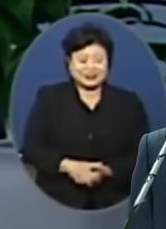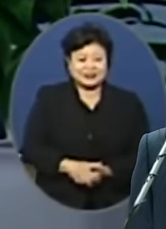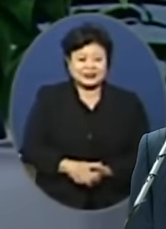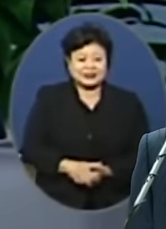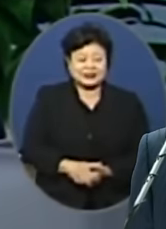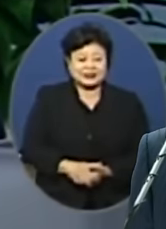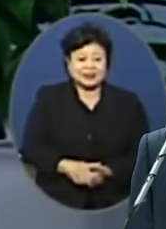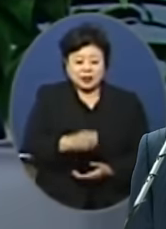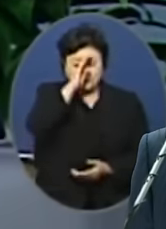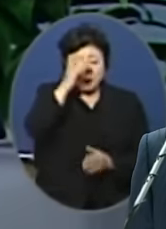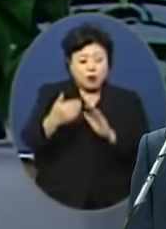면역을 가져오는